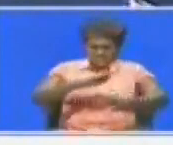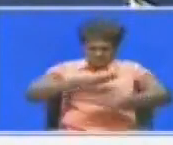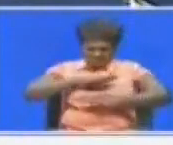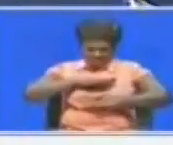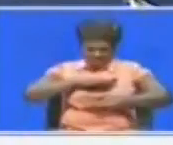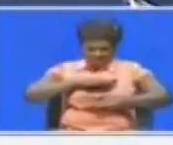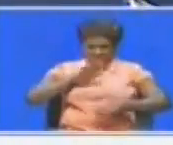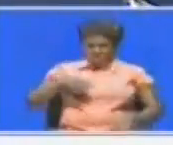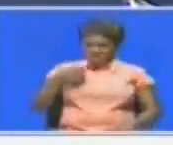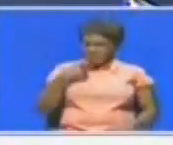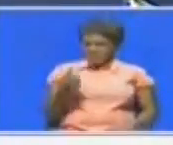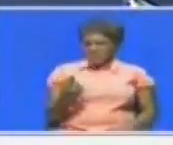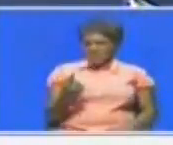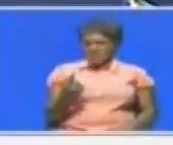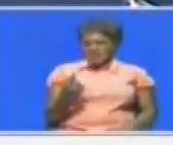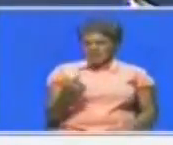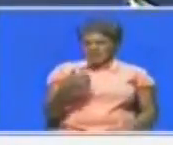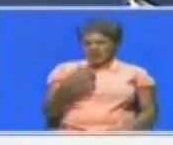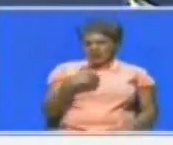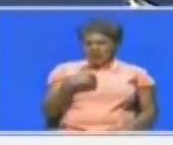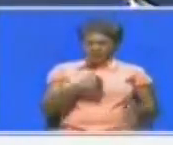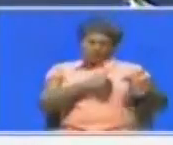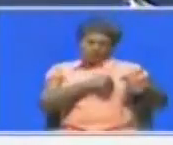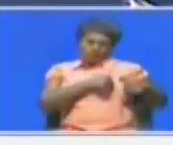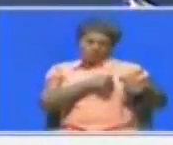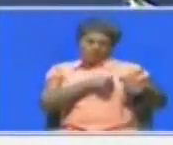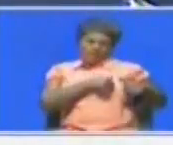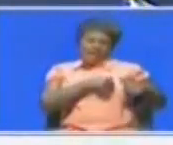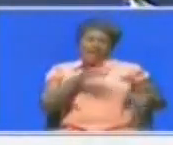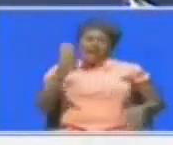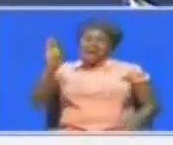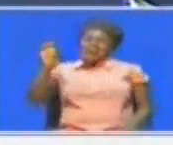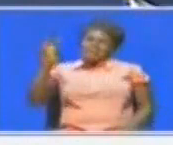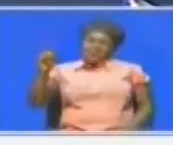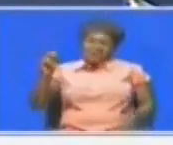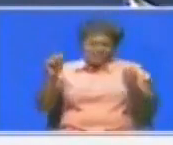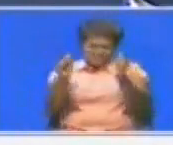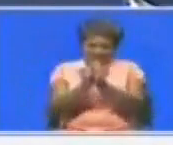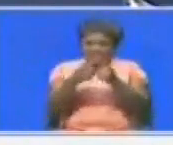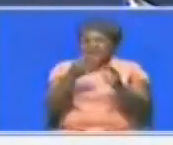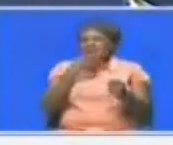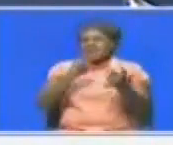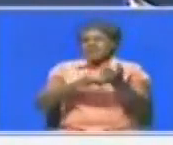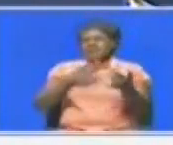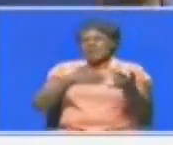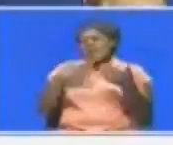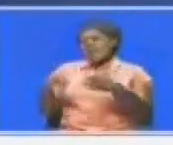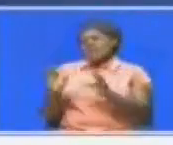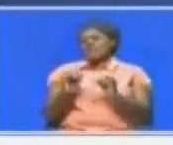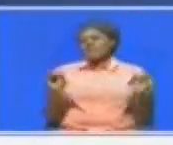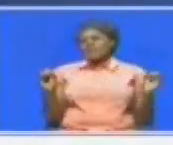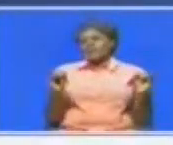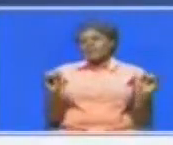Ndio unasikia mwanamke anasema, ah, niko tu na boyfriend kabenten kangu kakunimalizia starehe zangu, lakini mume wangu simuache. Ndio